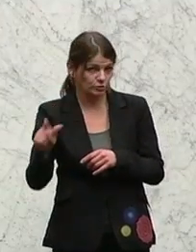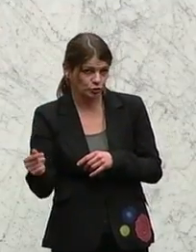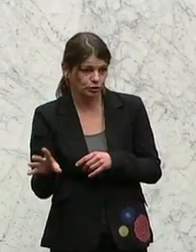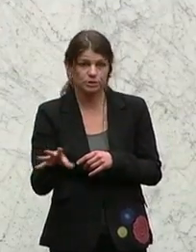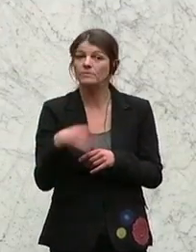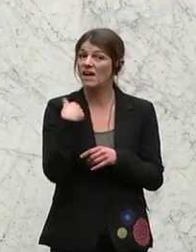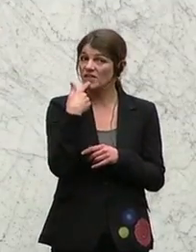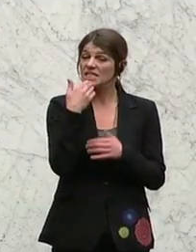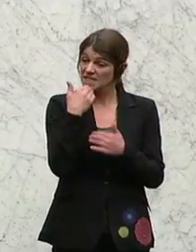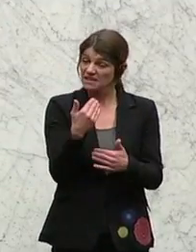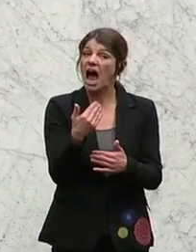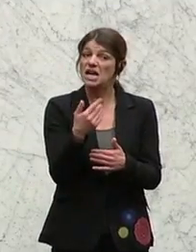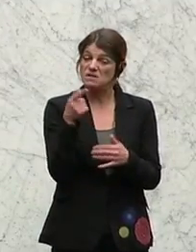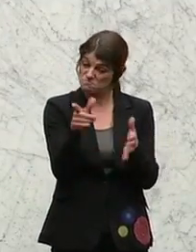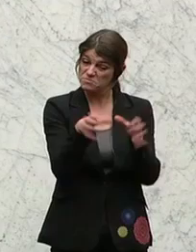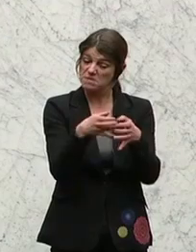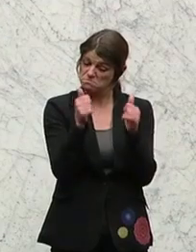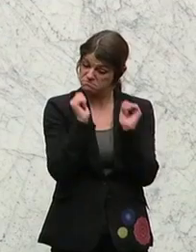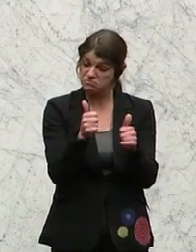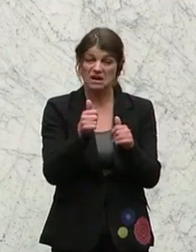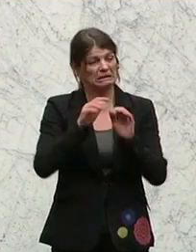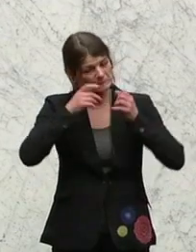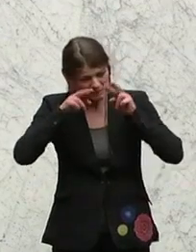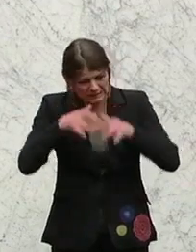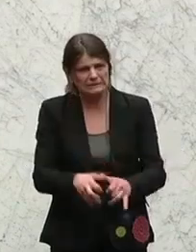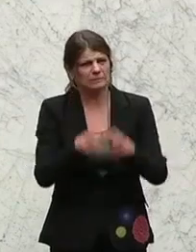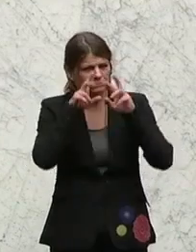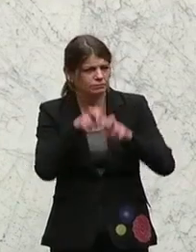die intensive und kompetente Arbeit danken.